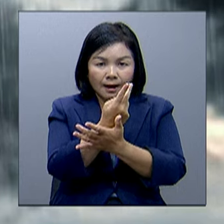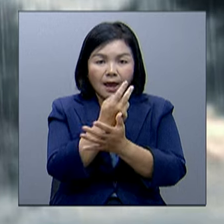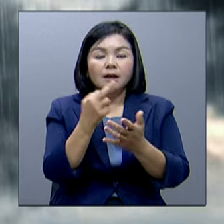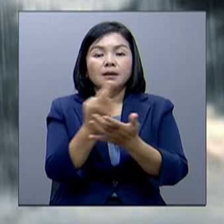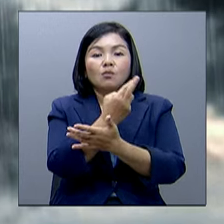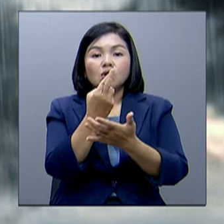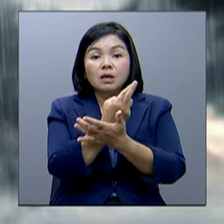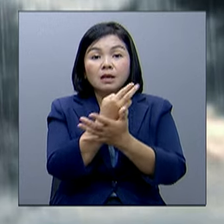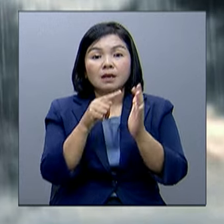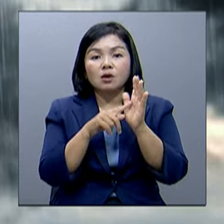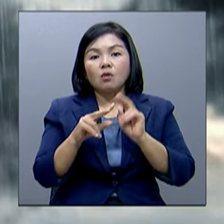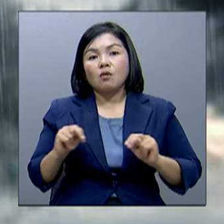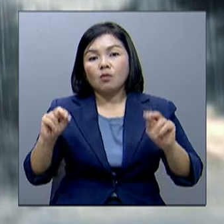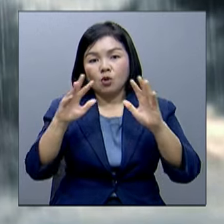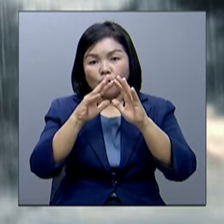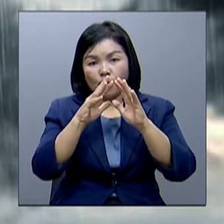ลก Generally